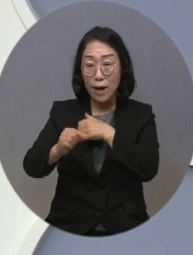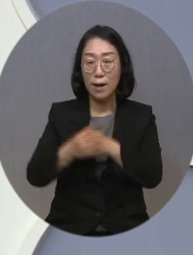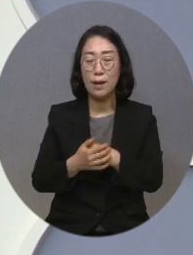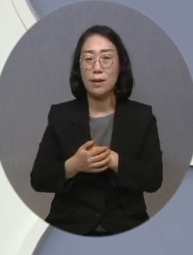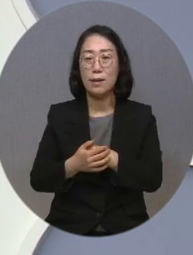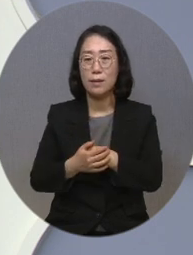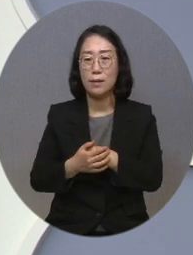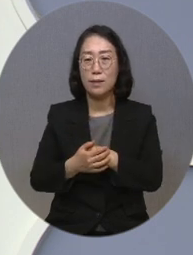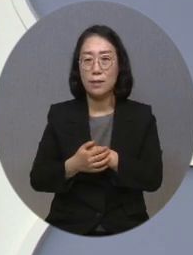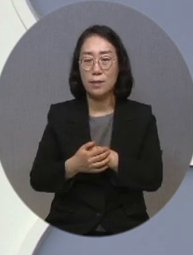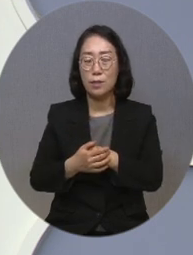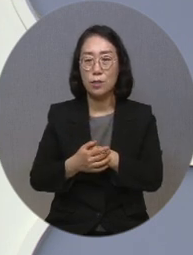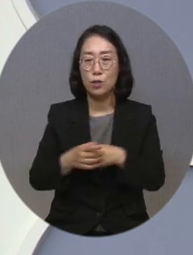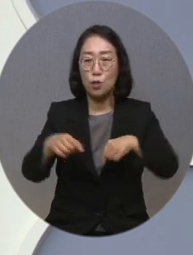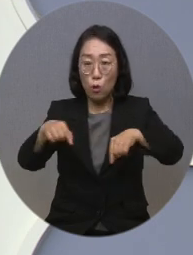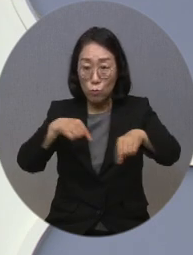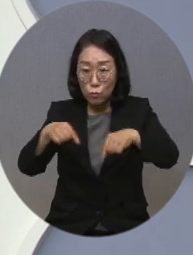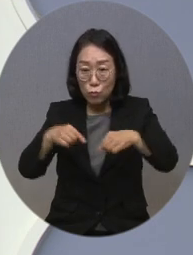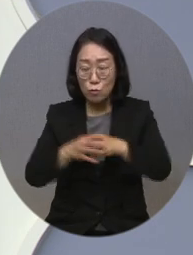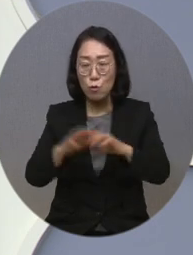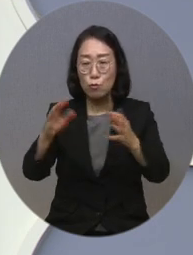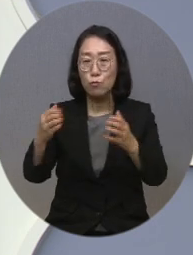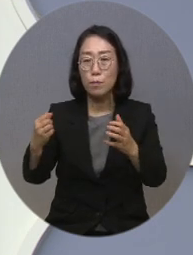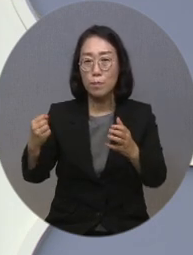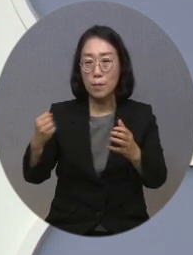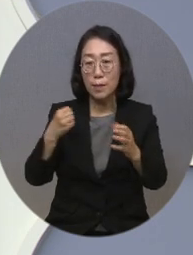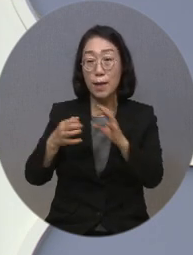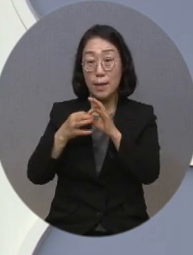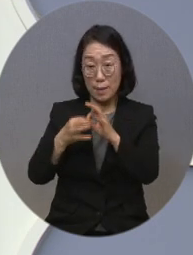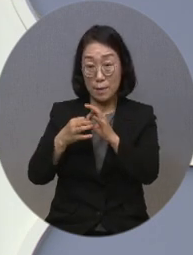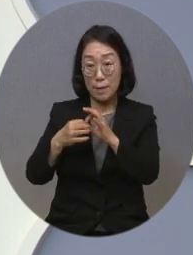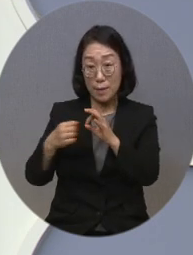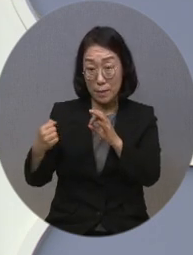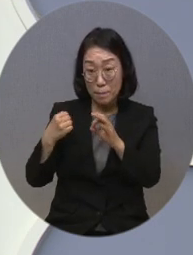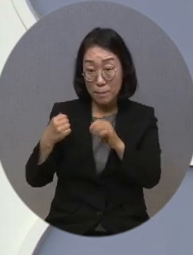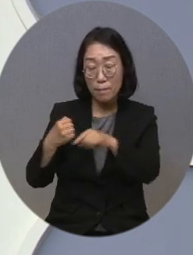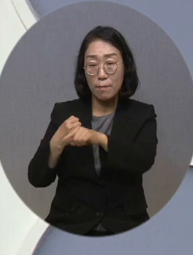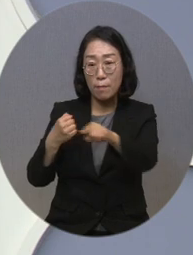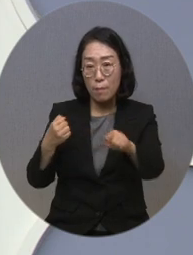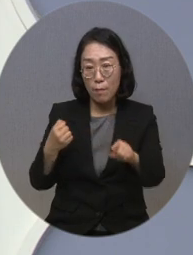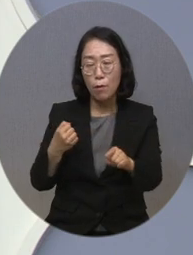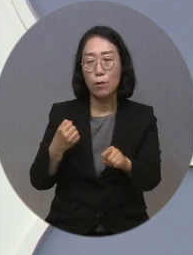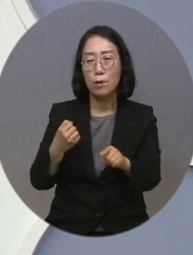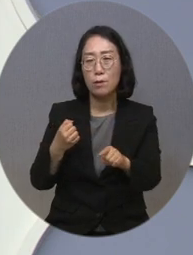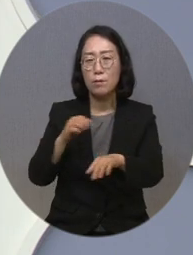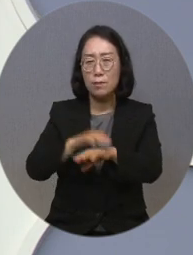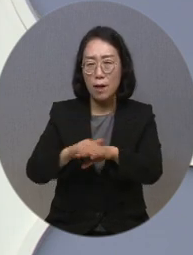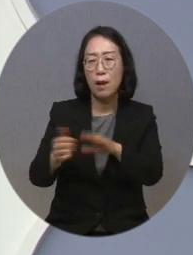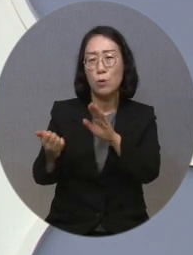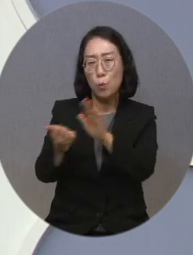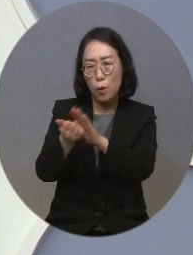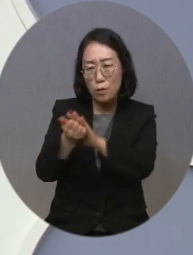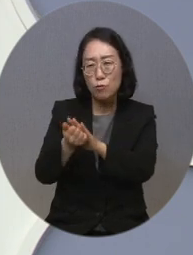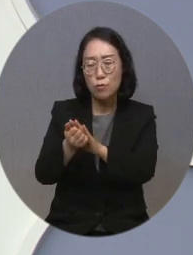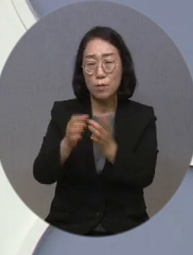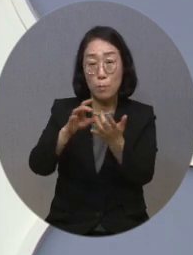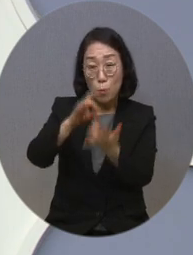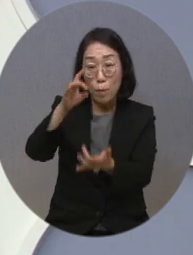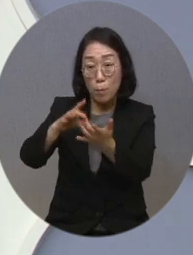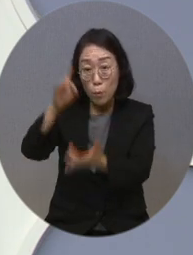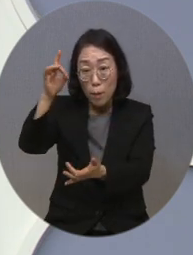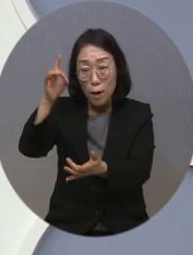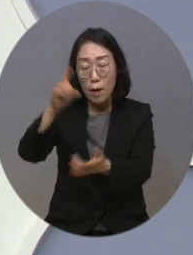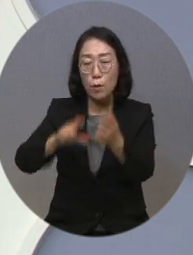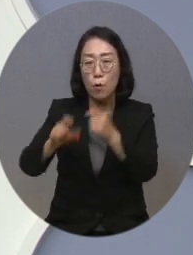지방의회와 지방정부도 우리 국민의힘의 대통령과 손잡고 일할 수 있는 사람들로 만들어주심으로써 지방도 더